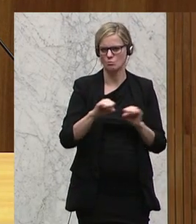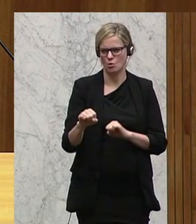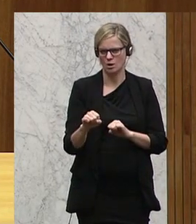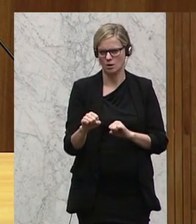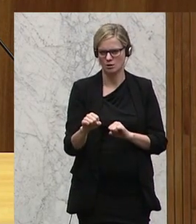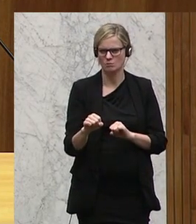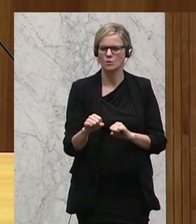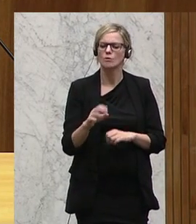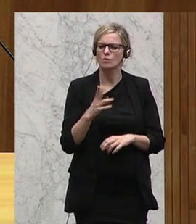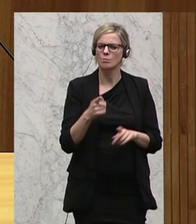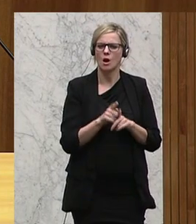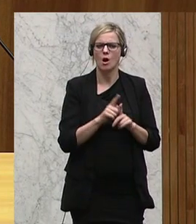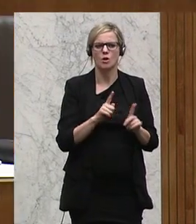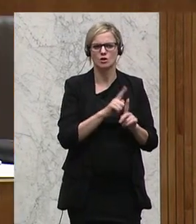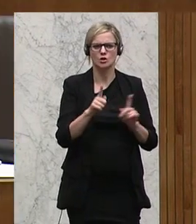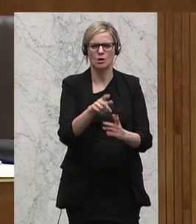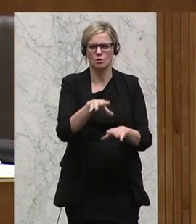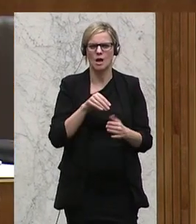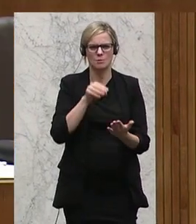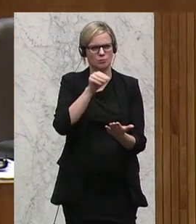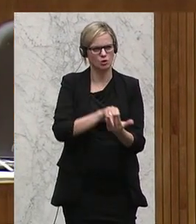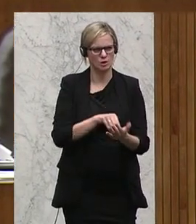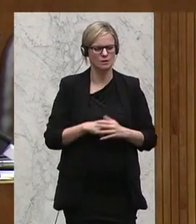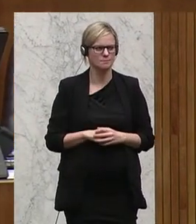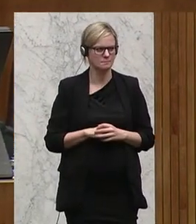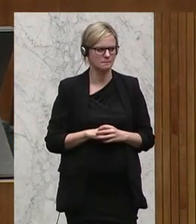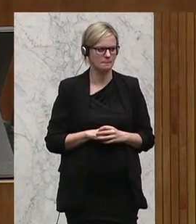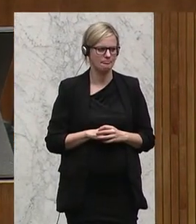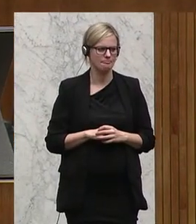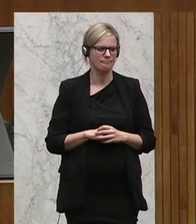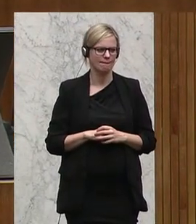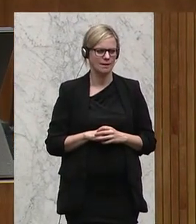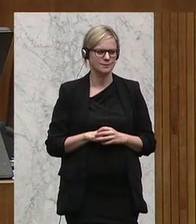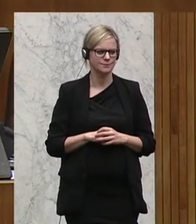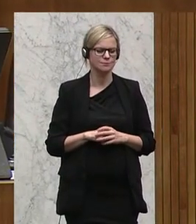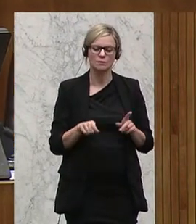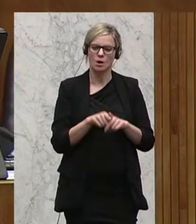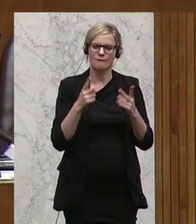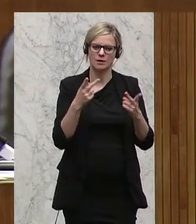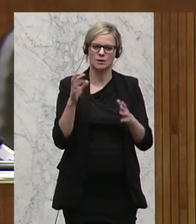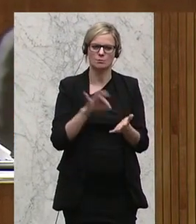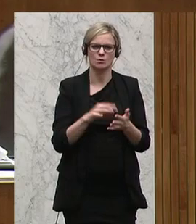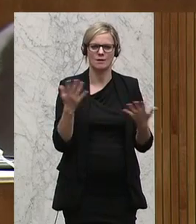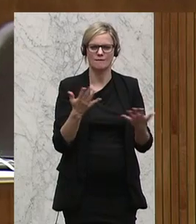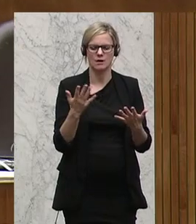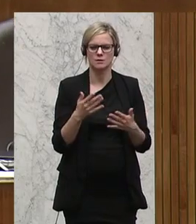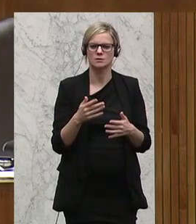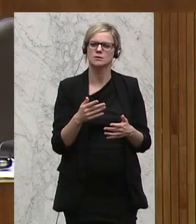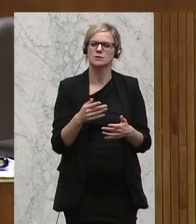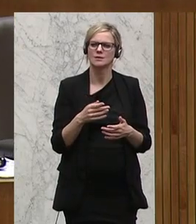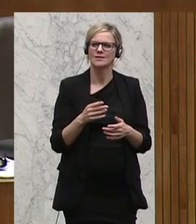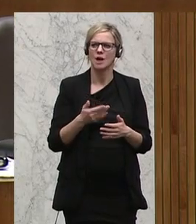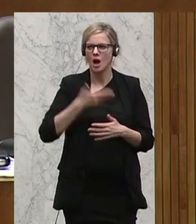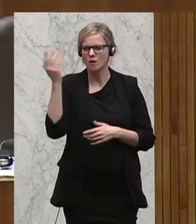das auch entsprechend in der Stellungnahme gekommen ist. Es ist auch, und das ist auch ein wesentlicher Punkt, ist die Teilnahme